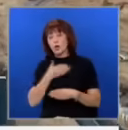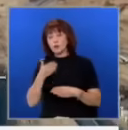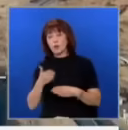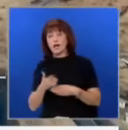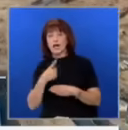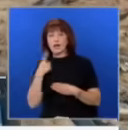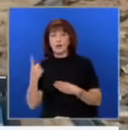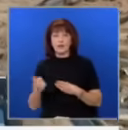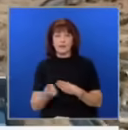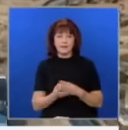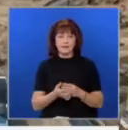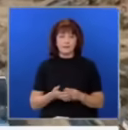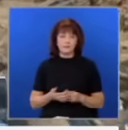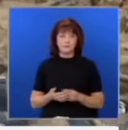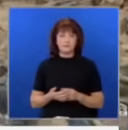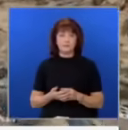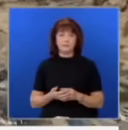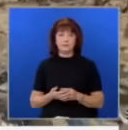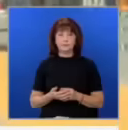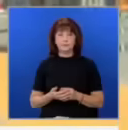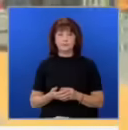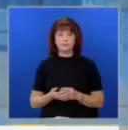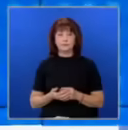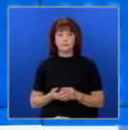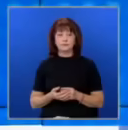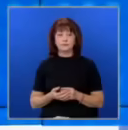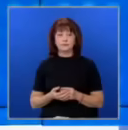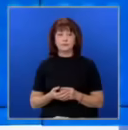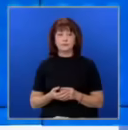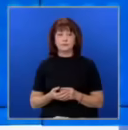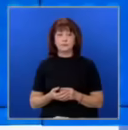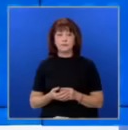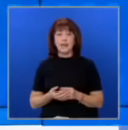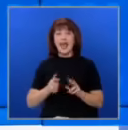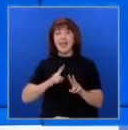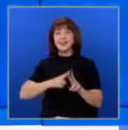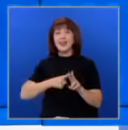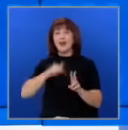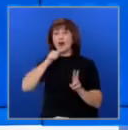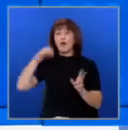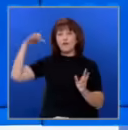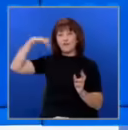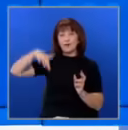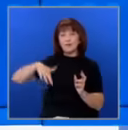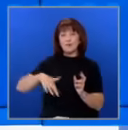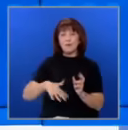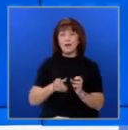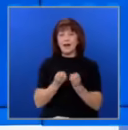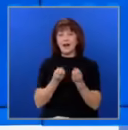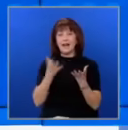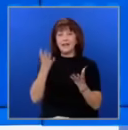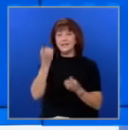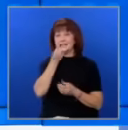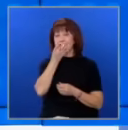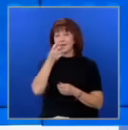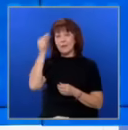прогнозират метеоролозите. Ниагарският водопад грейна с цветовете на българското знаме